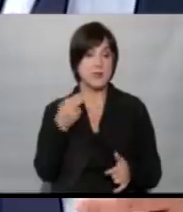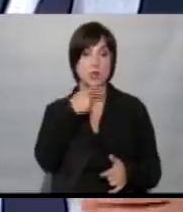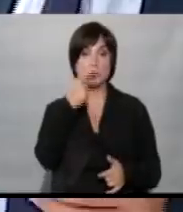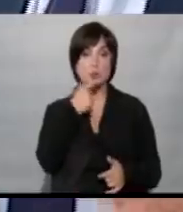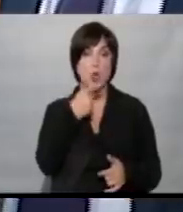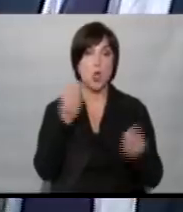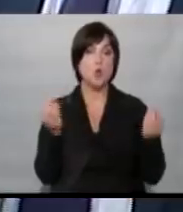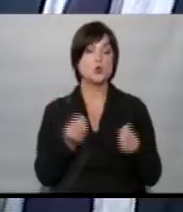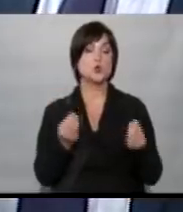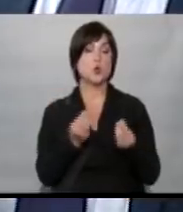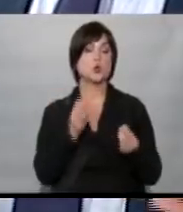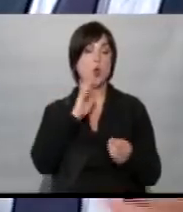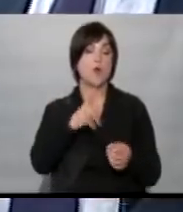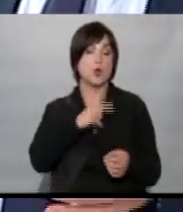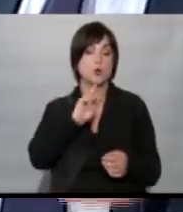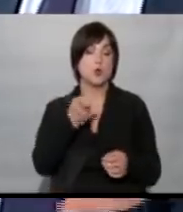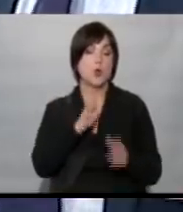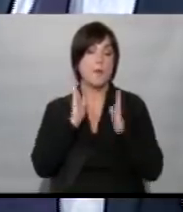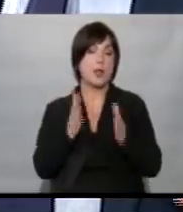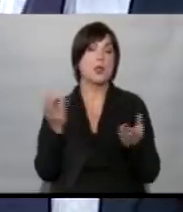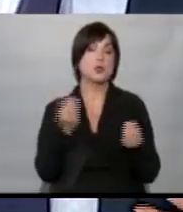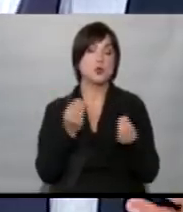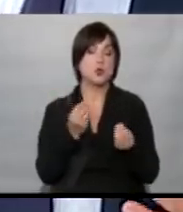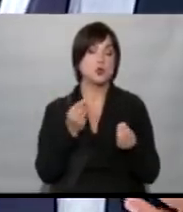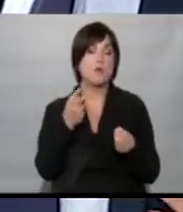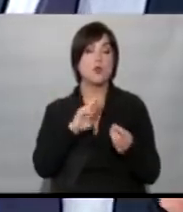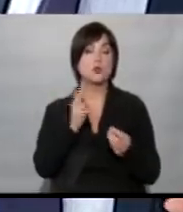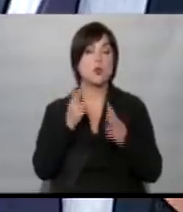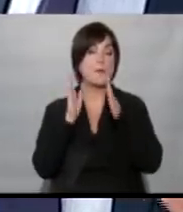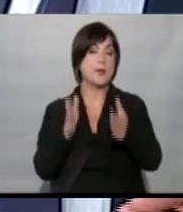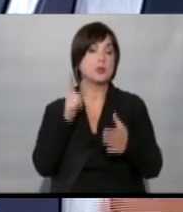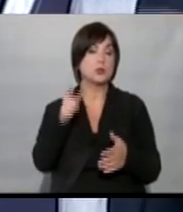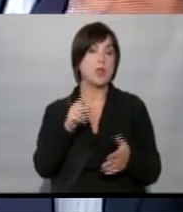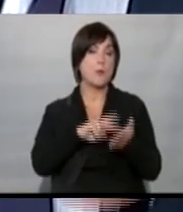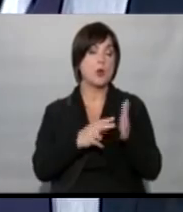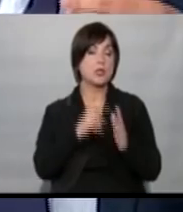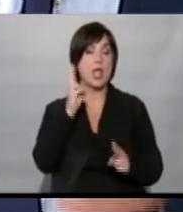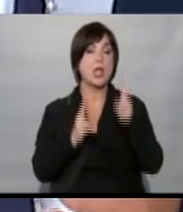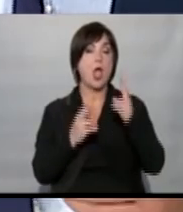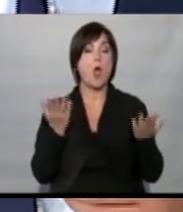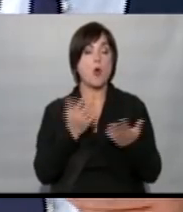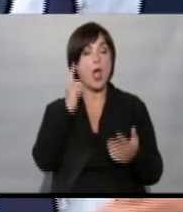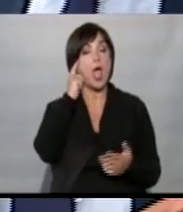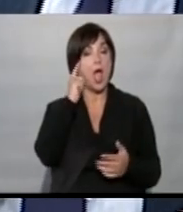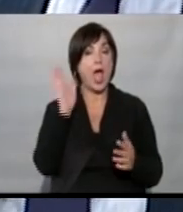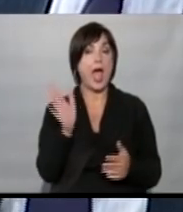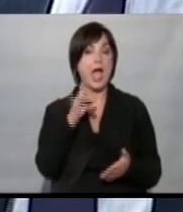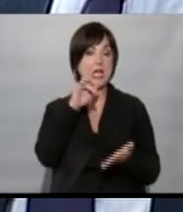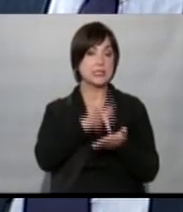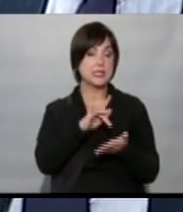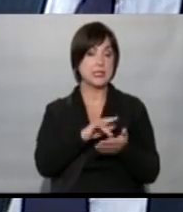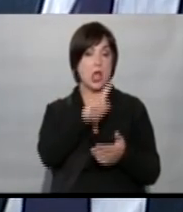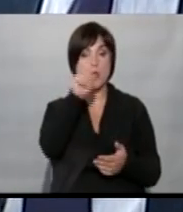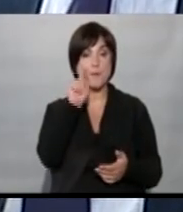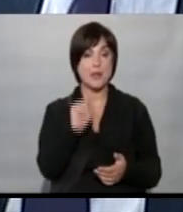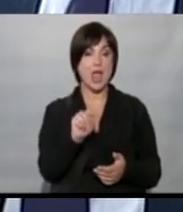зборувавме? Сега, зашто идеме во друга насока? Не, ние, мислам, зашто иде во друга насока политичката дебата? Која е логиката, ако централното